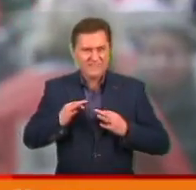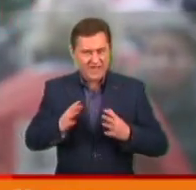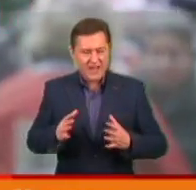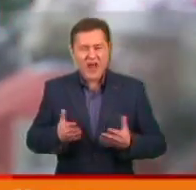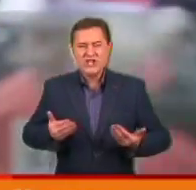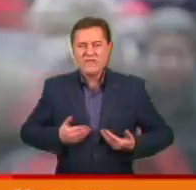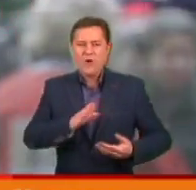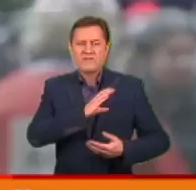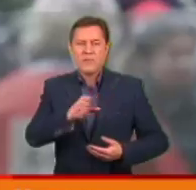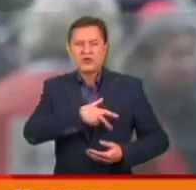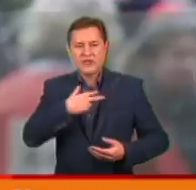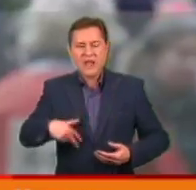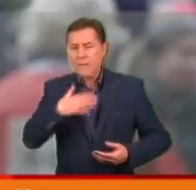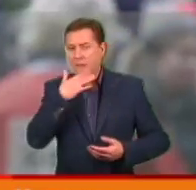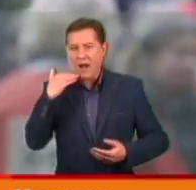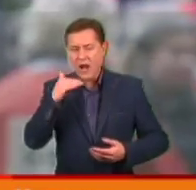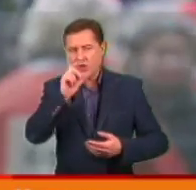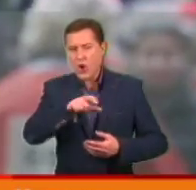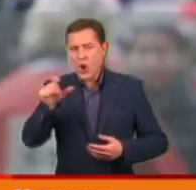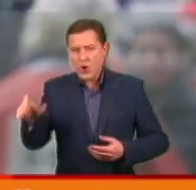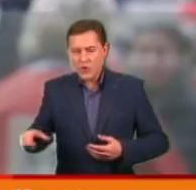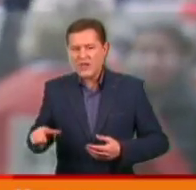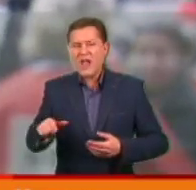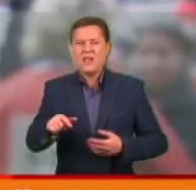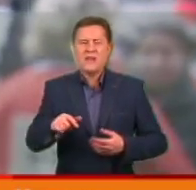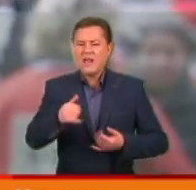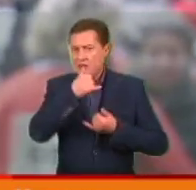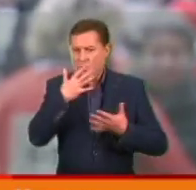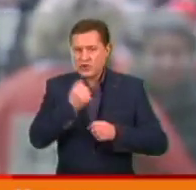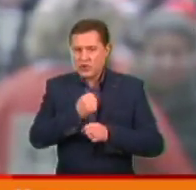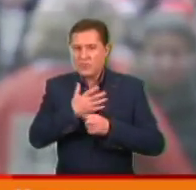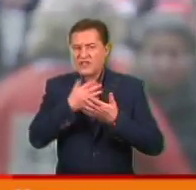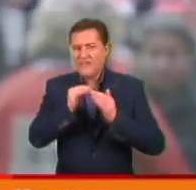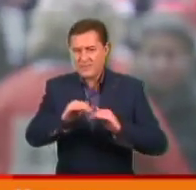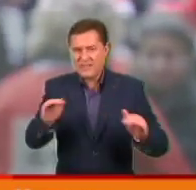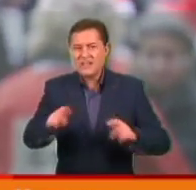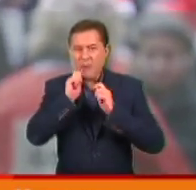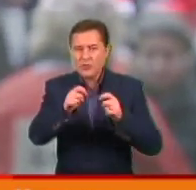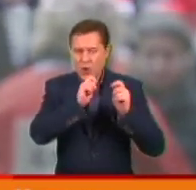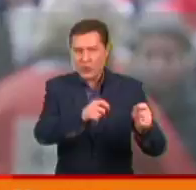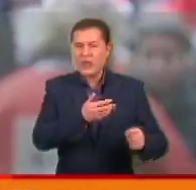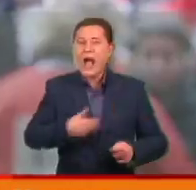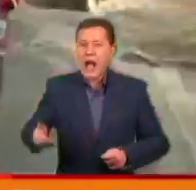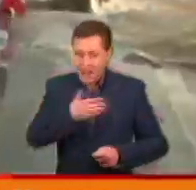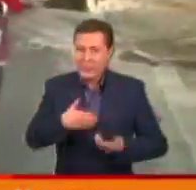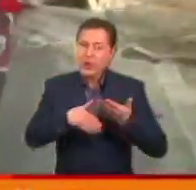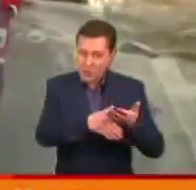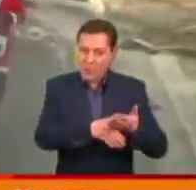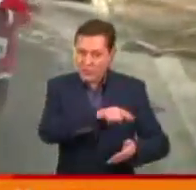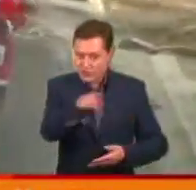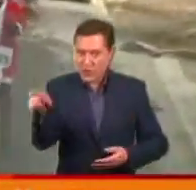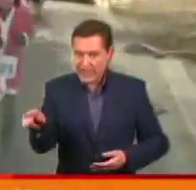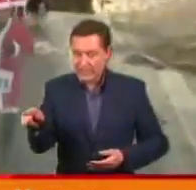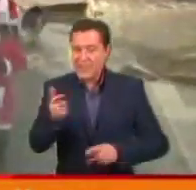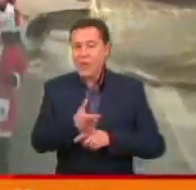заможній Данії, однак багато людей зіштовхнулися із проблемами цього Різдва і не можуть зробити своїм дітям дарунки, тож ми їм допоможемо.